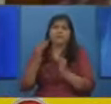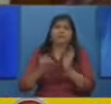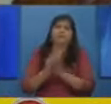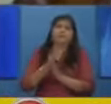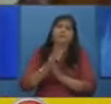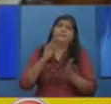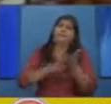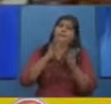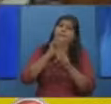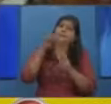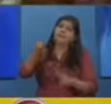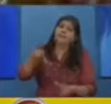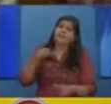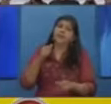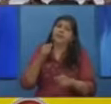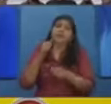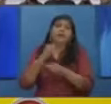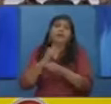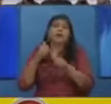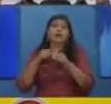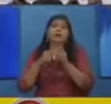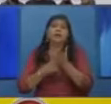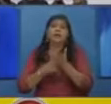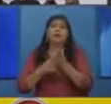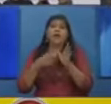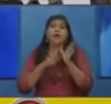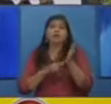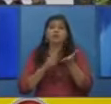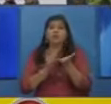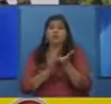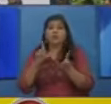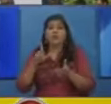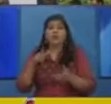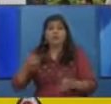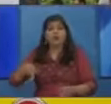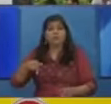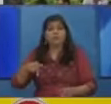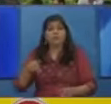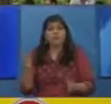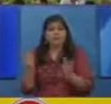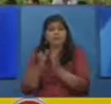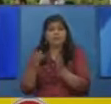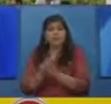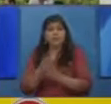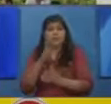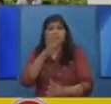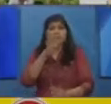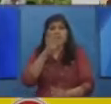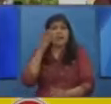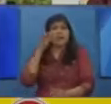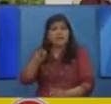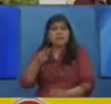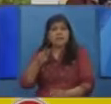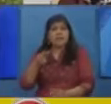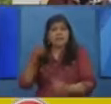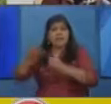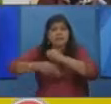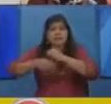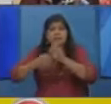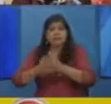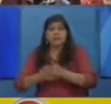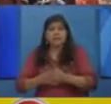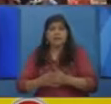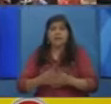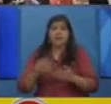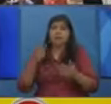मध्य प्रदेश के बड़वानी में अतुल पाटीदार अपने क्षेत्र के 4000 किसानों को डिजिटल रूप से जोड़